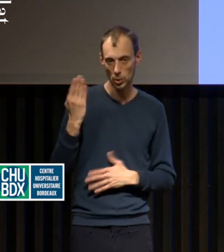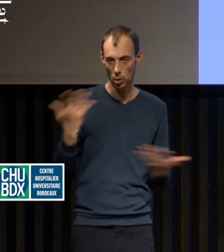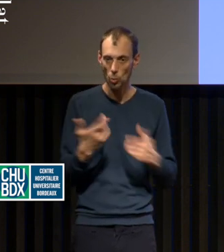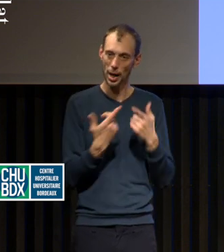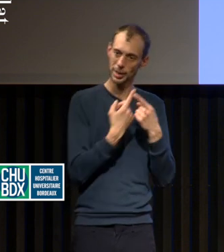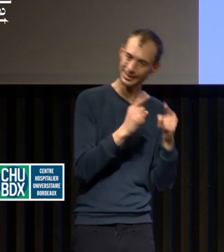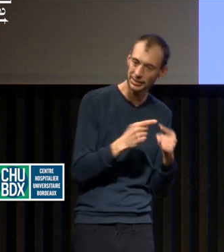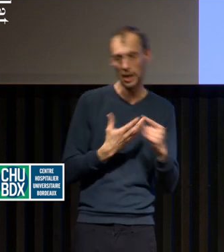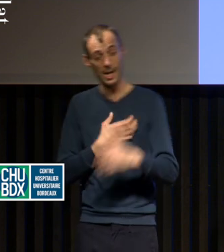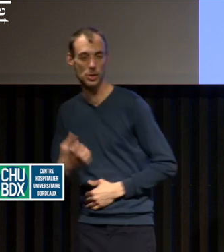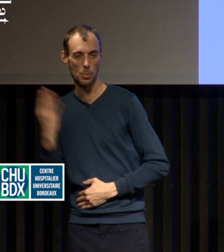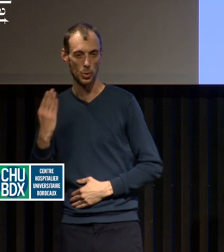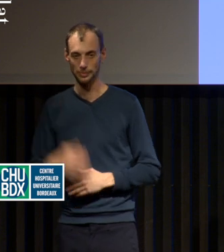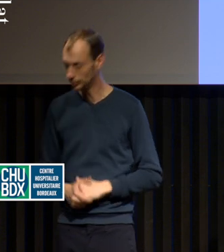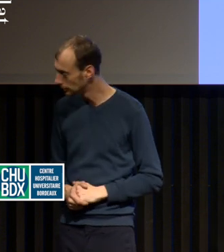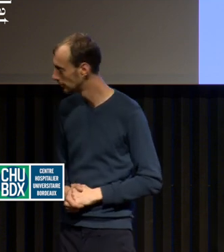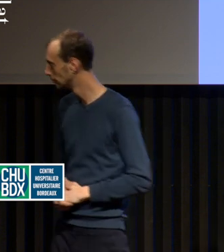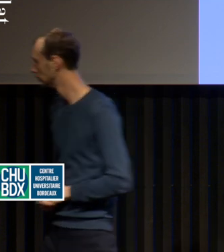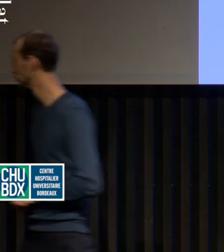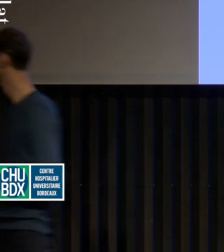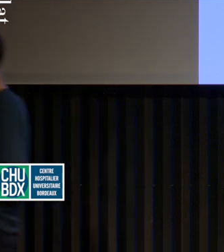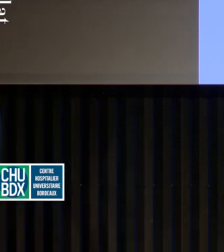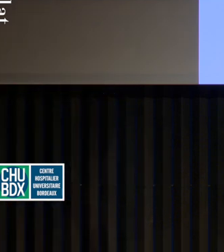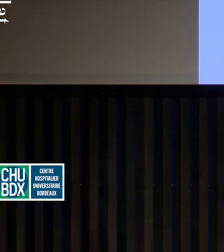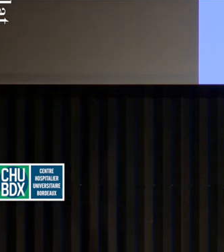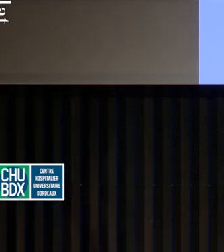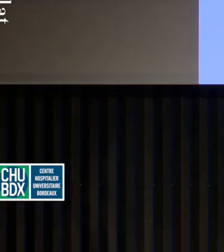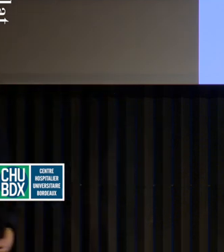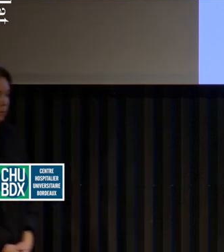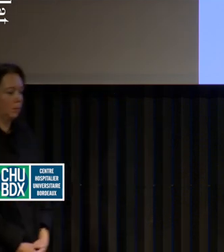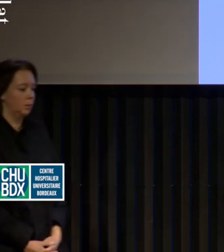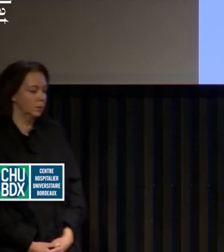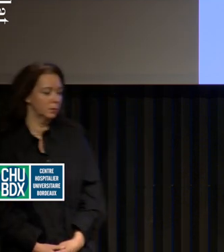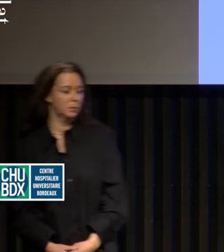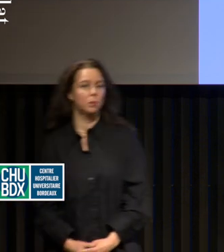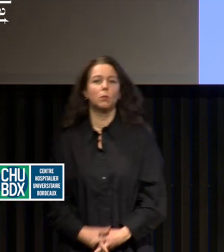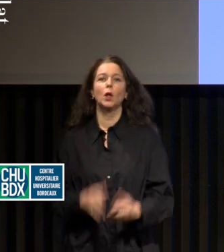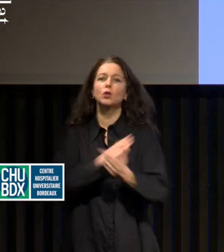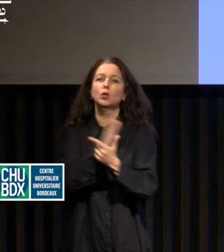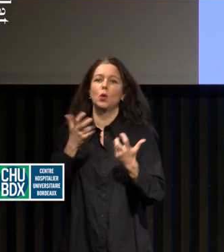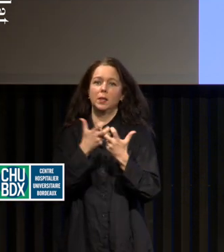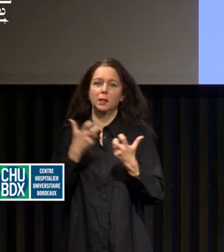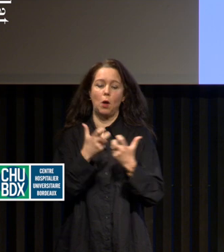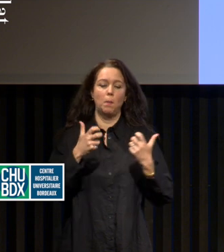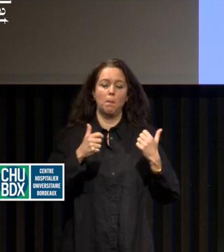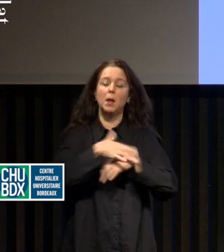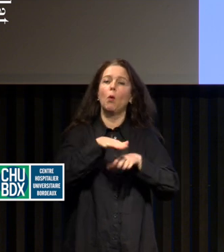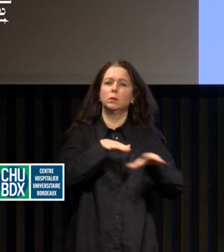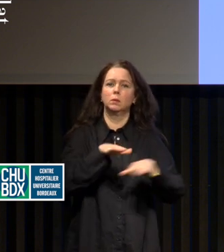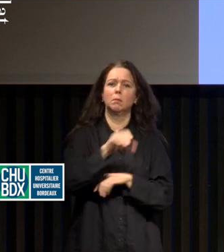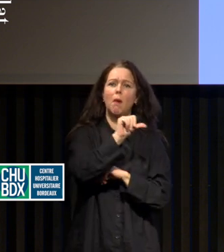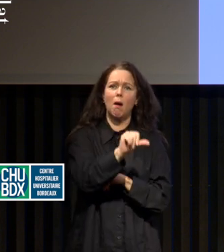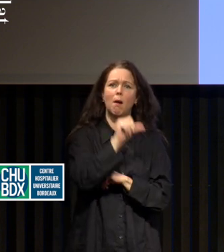genre humain. Et donc, vous avez ici deux exemples de microbiote, un écosystème A avec les feuilles